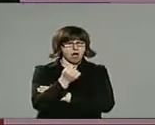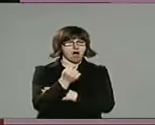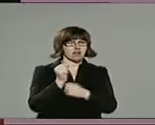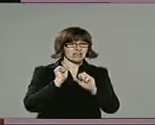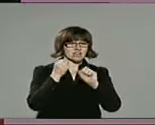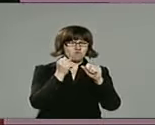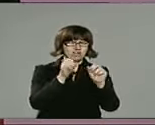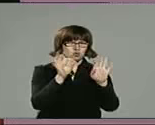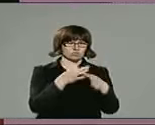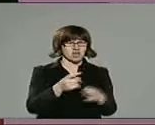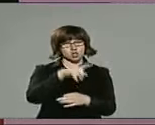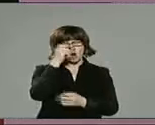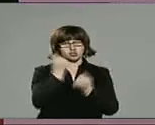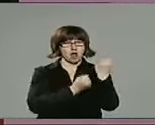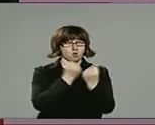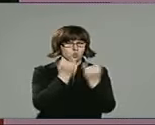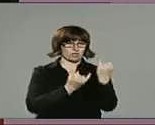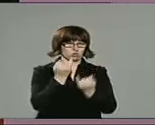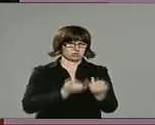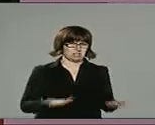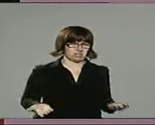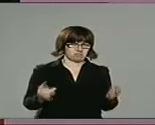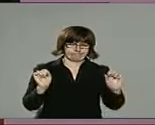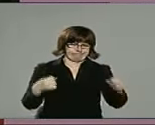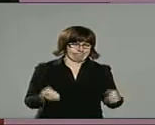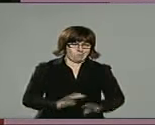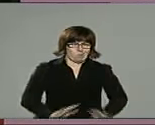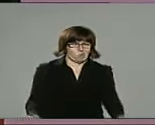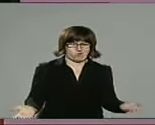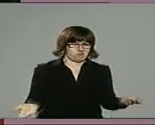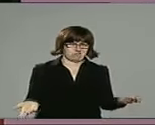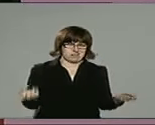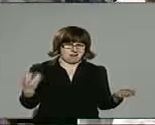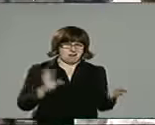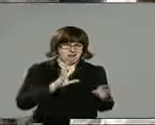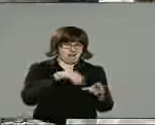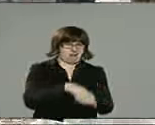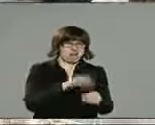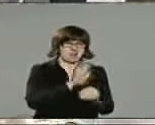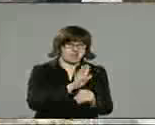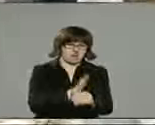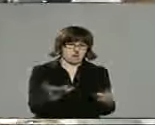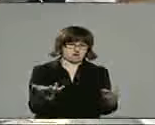und innovationsfähige deutsche Automobilindustrie, liebe Genossinnen und Genossen. Auch das gehört dazu.